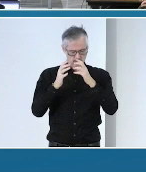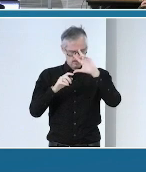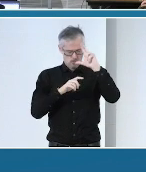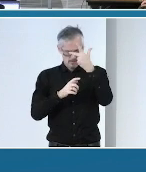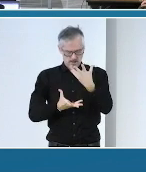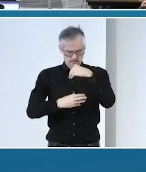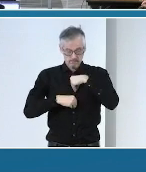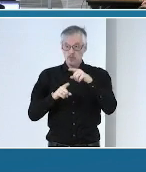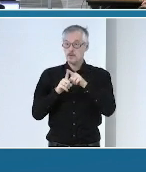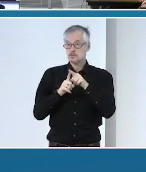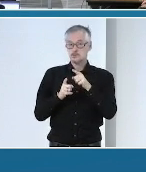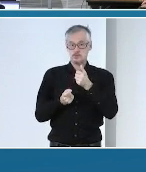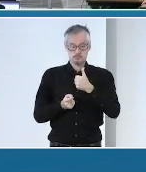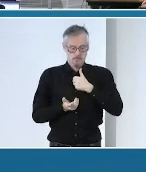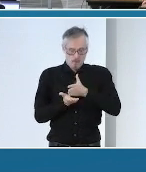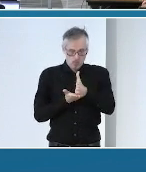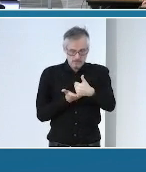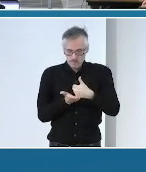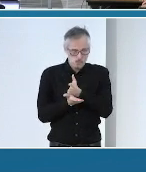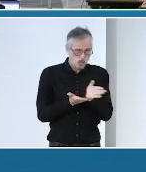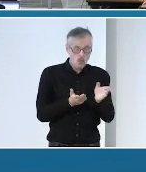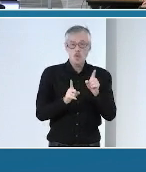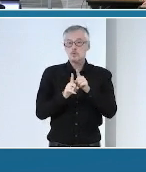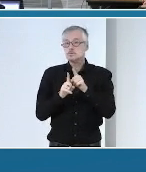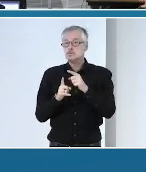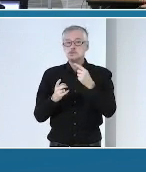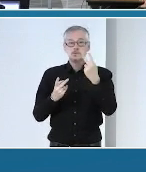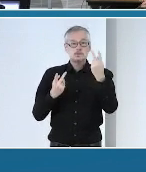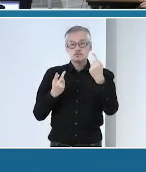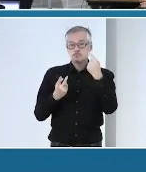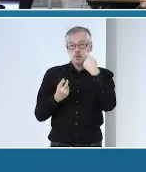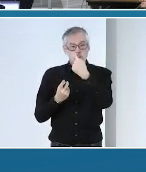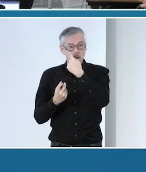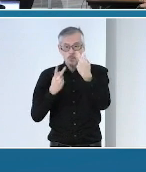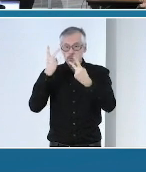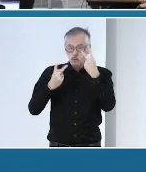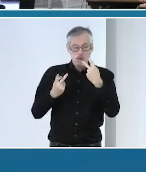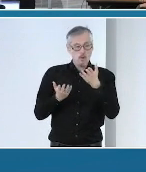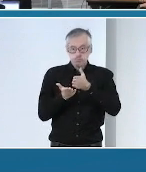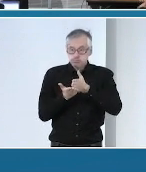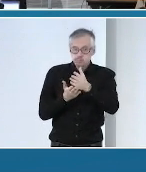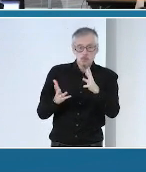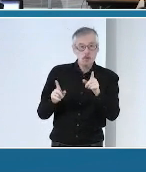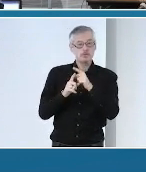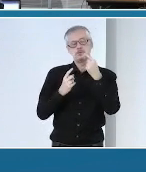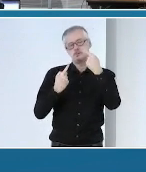liées aux champs oculomoteurs frontaux, qui concernent tout le regard,